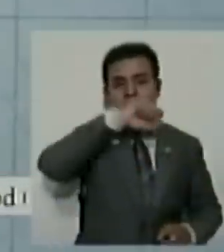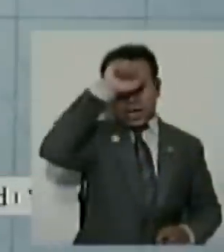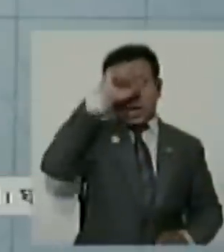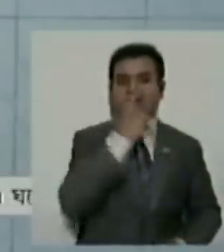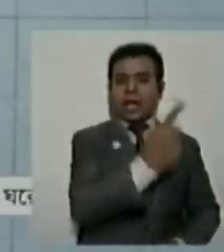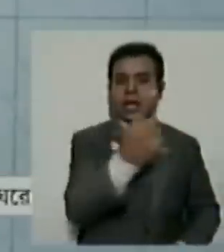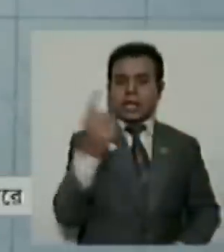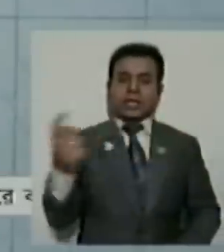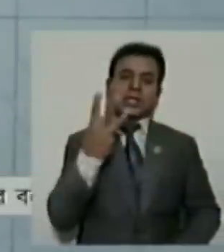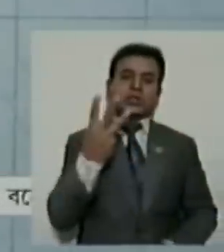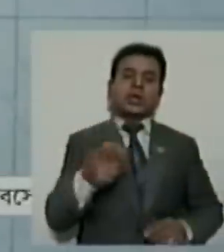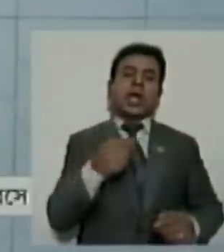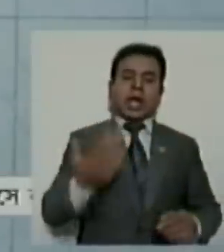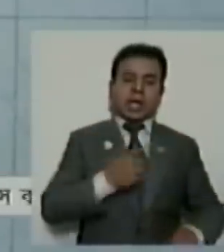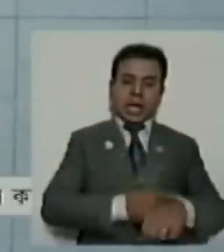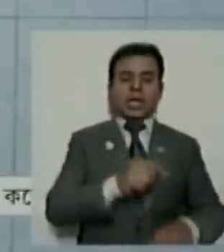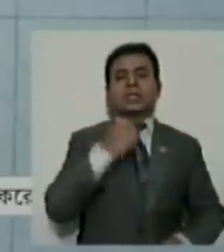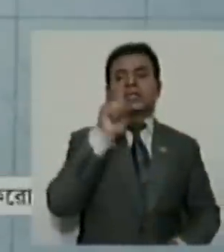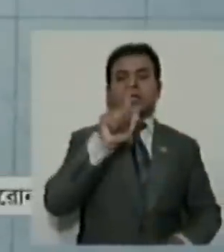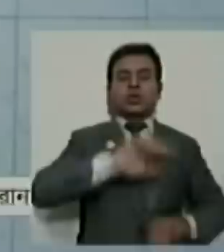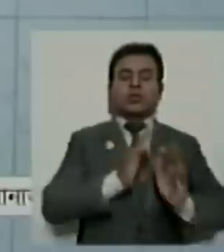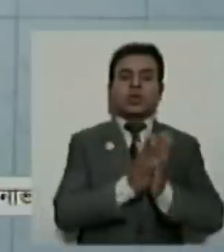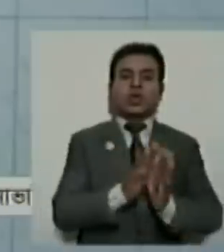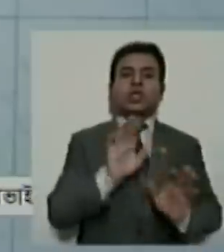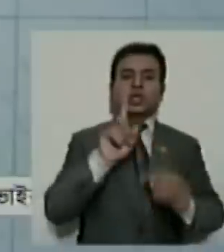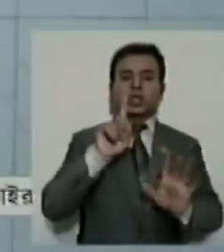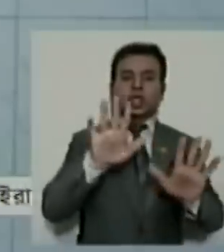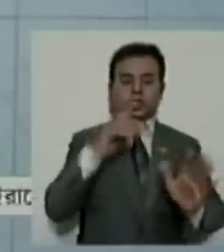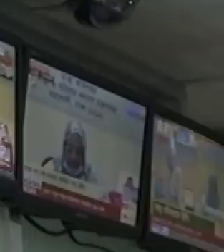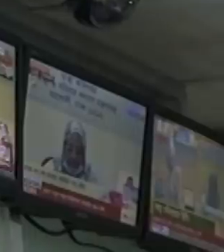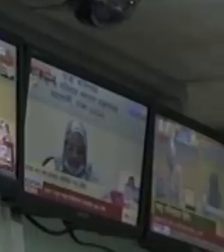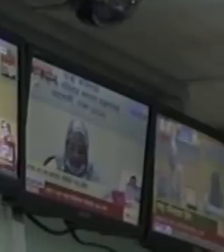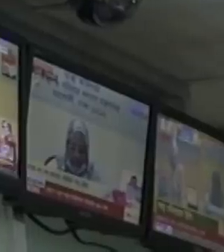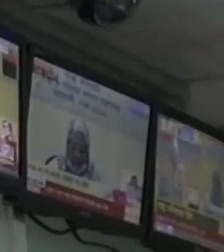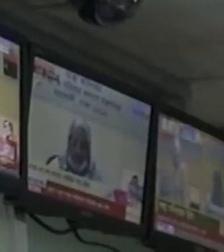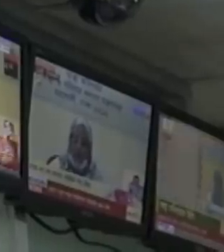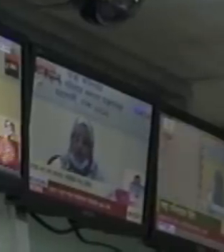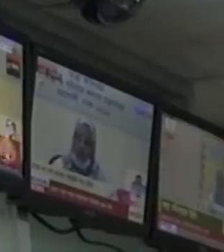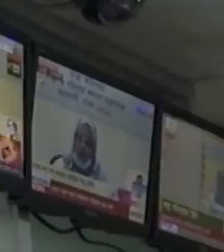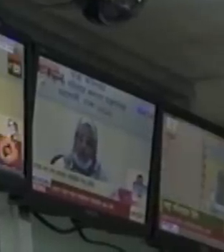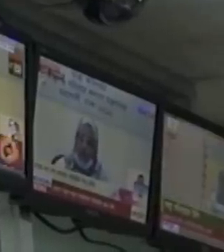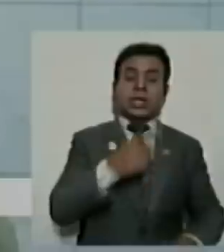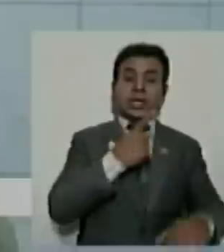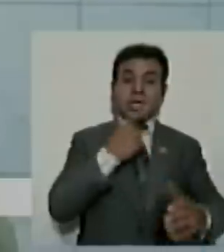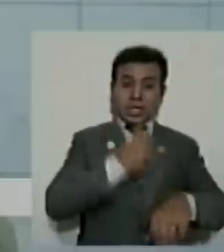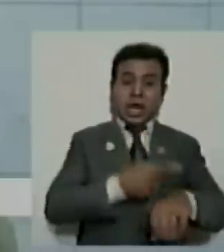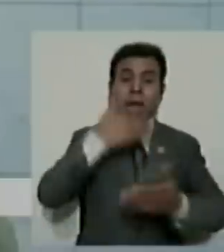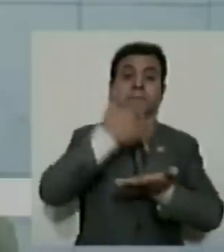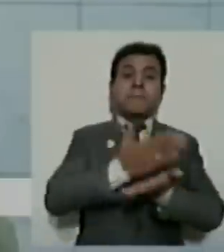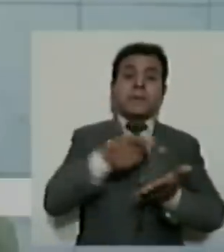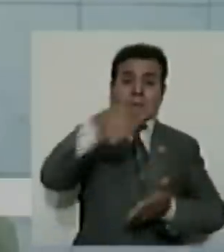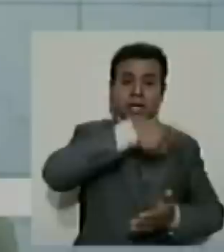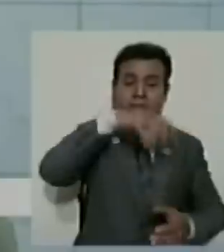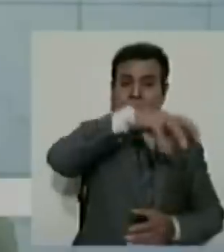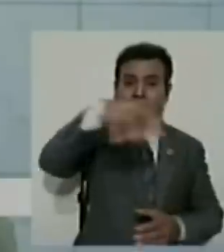41 থেকে 50 3 জন এবং 21 থেকে 30-এর মধ্যে 2 জন মৃত্যুবরণ করেছেন সারা 73% রোগী ঢাকা ডিভিশনের মধ্যে